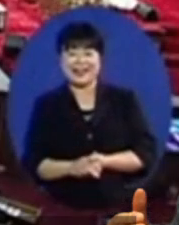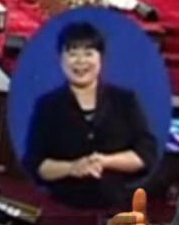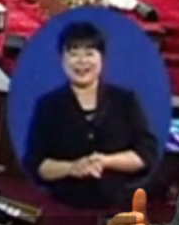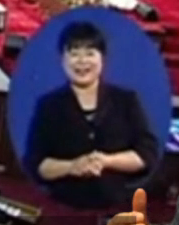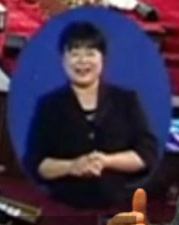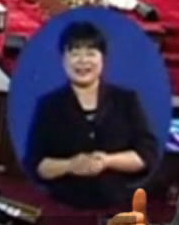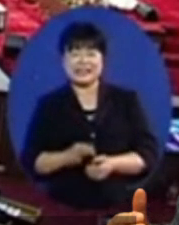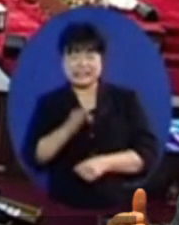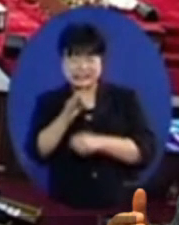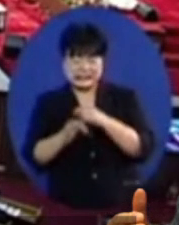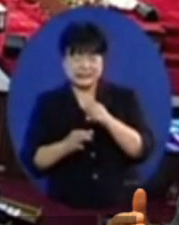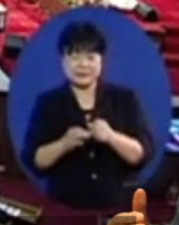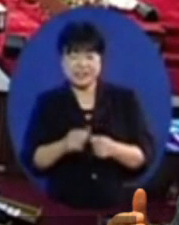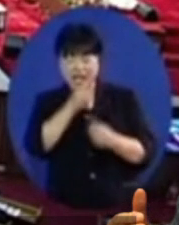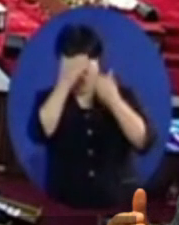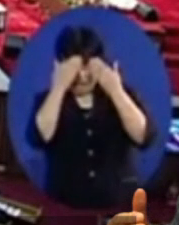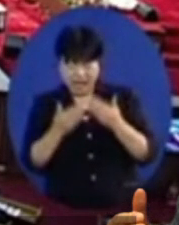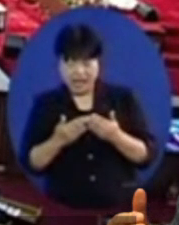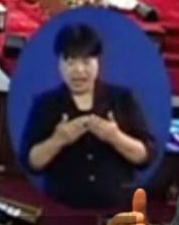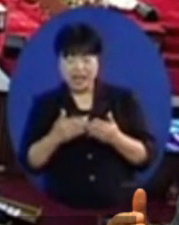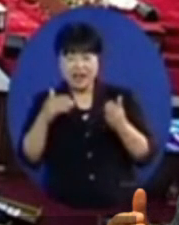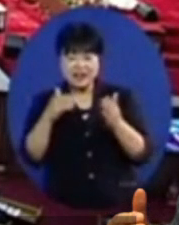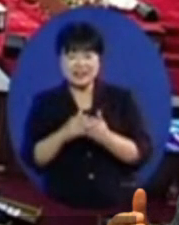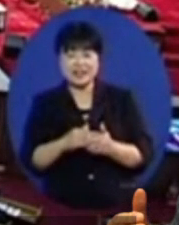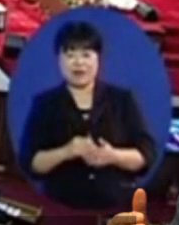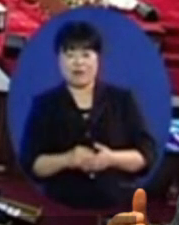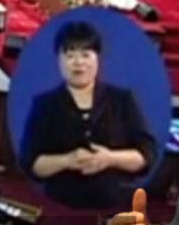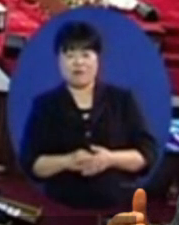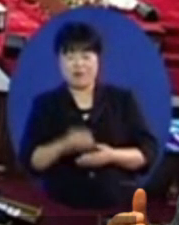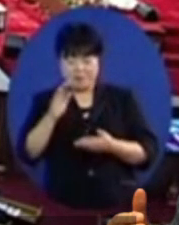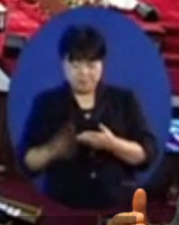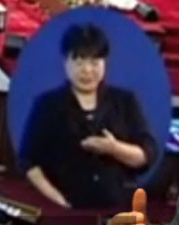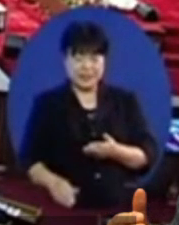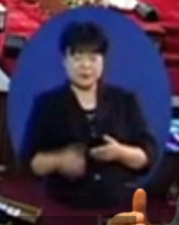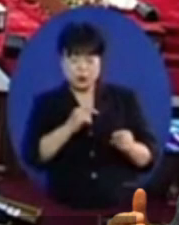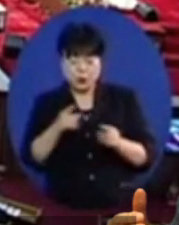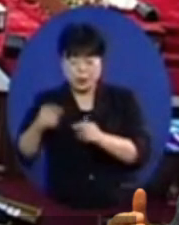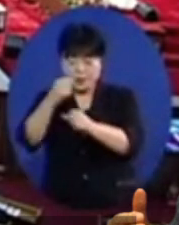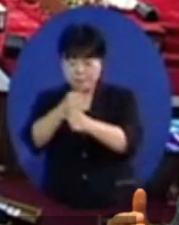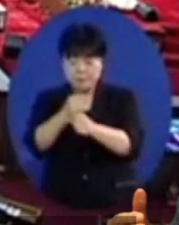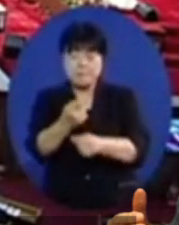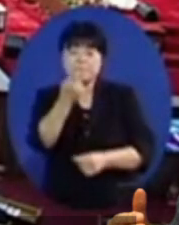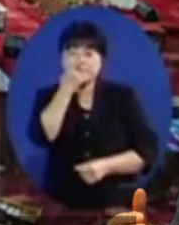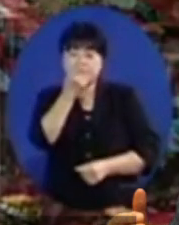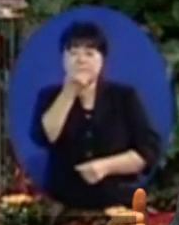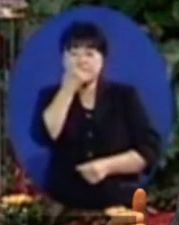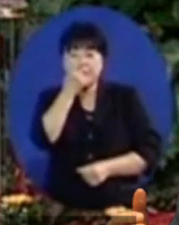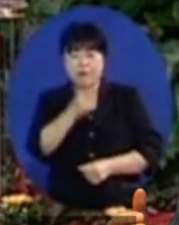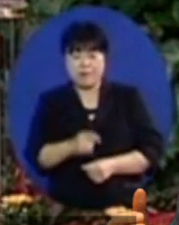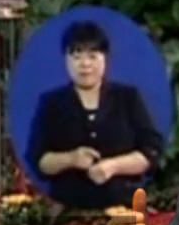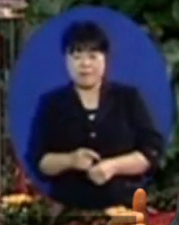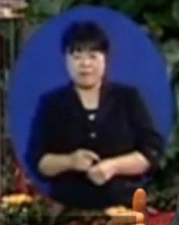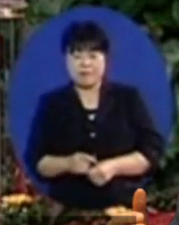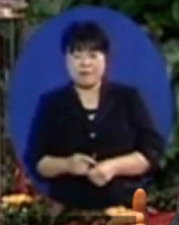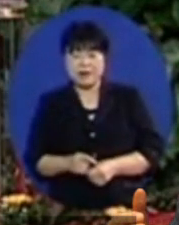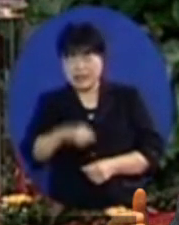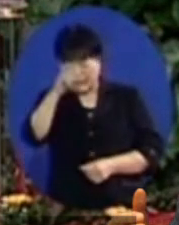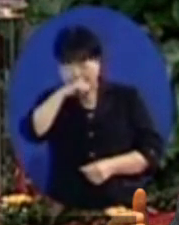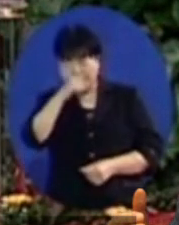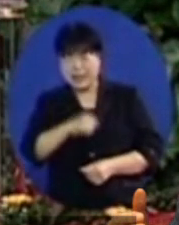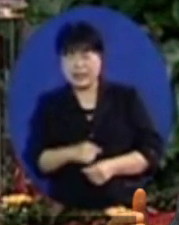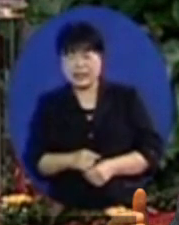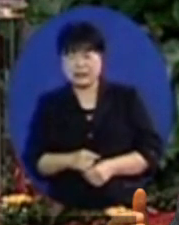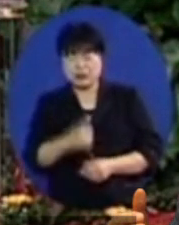년의 교도소 생활을 마치고 그는 밑바닥에서부터 시작하여 요리를 배우는 과정에서 극심한 인종차별과 전과자에